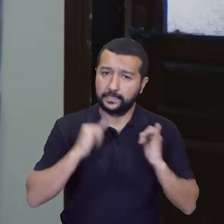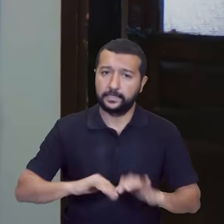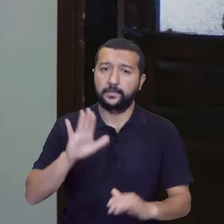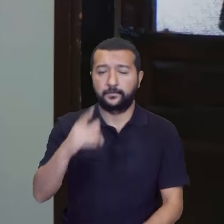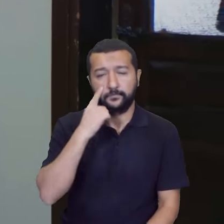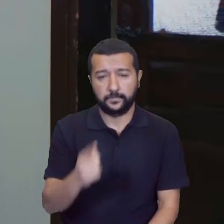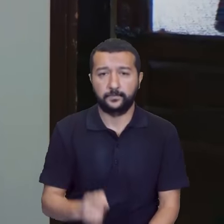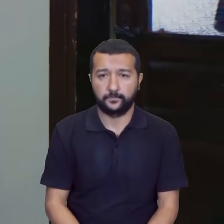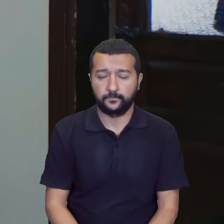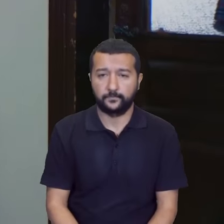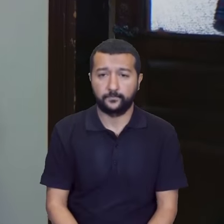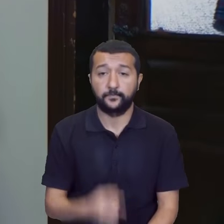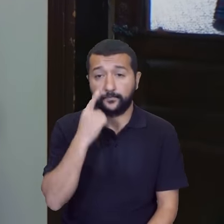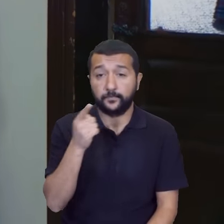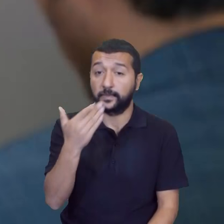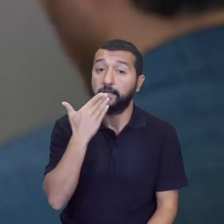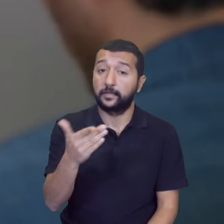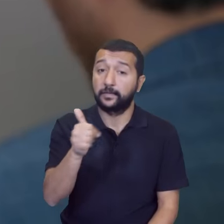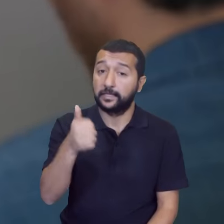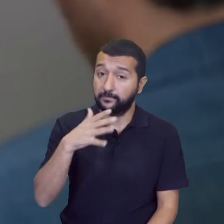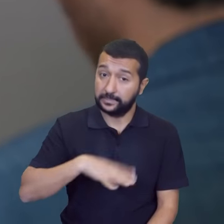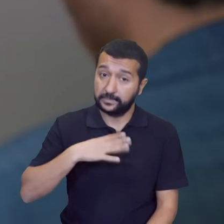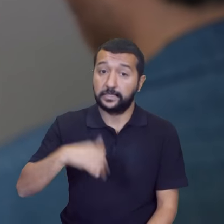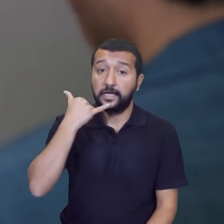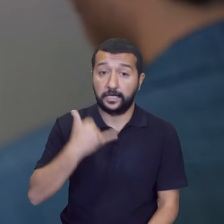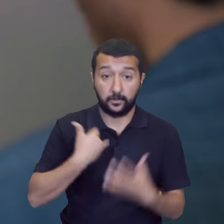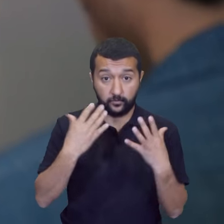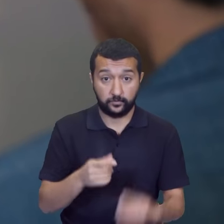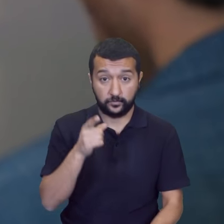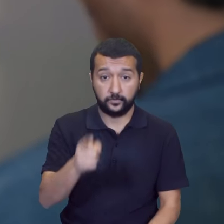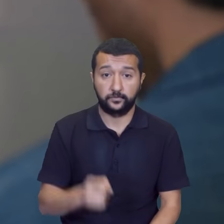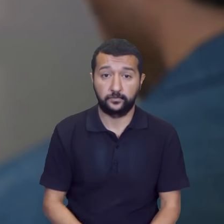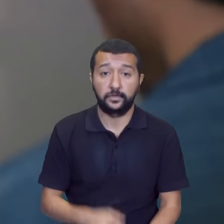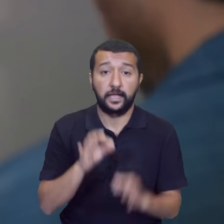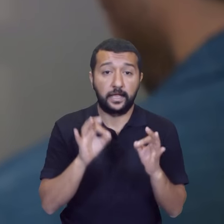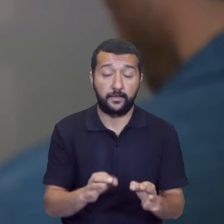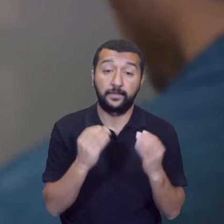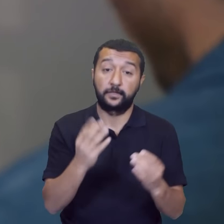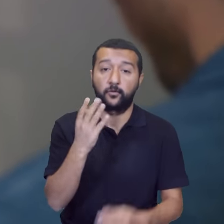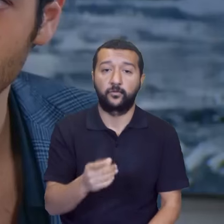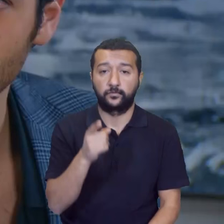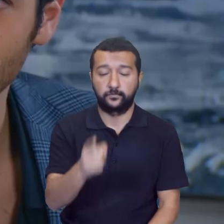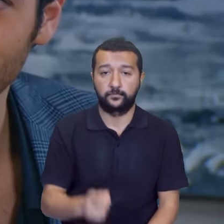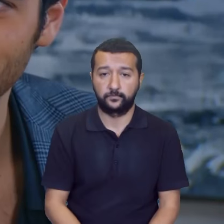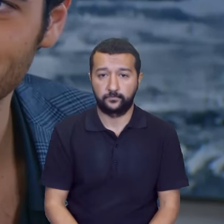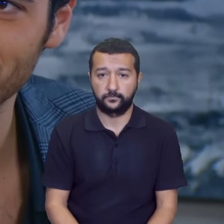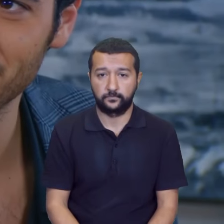dinlenmene bak. Bak, dediğim gibi ne zaman istersen ara, olur mu? Ve hep iyi ol.